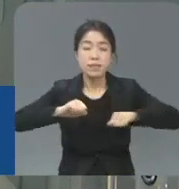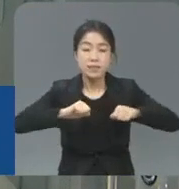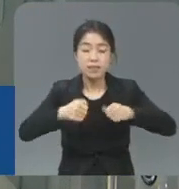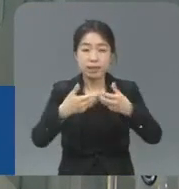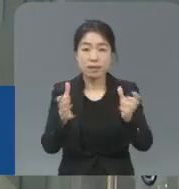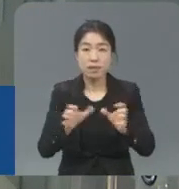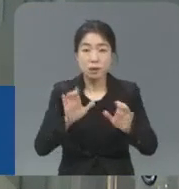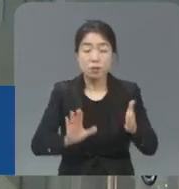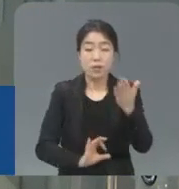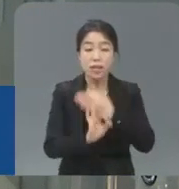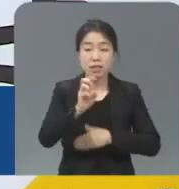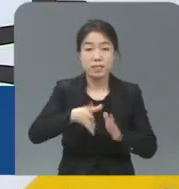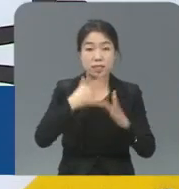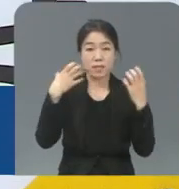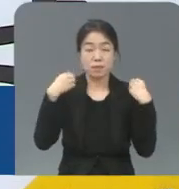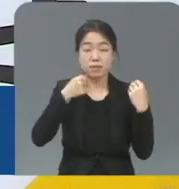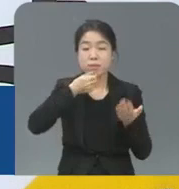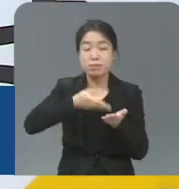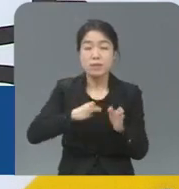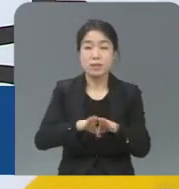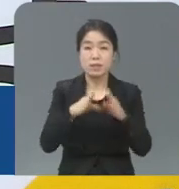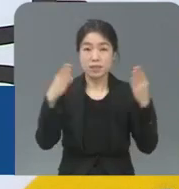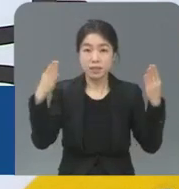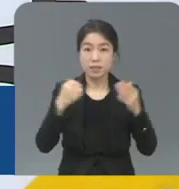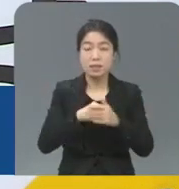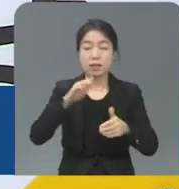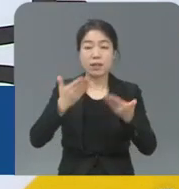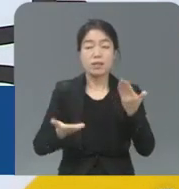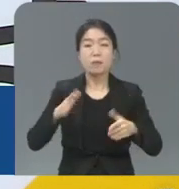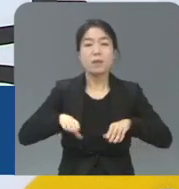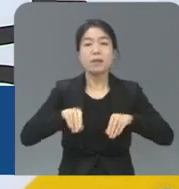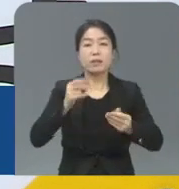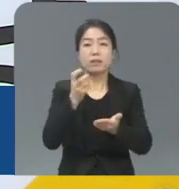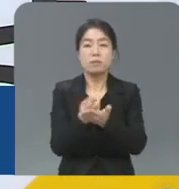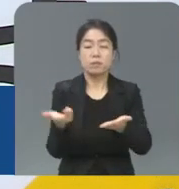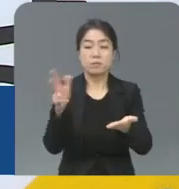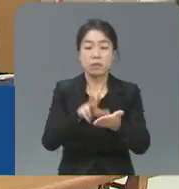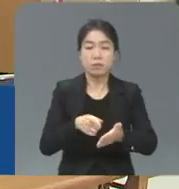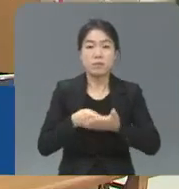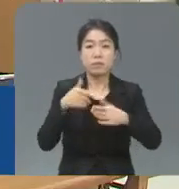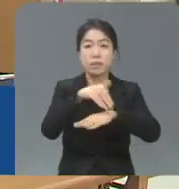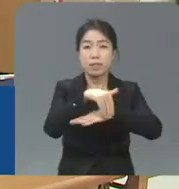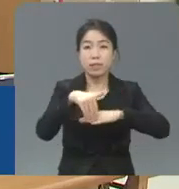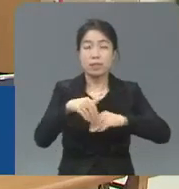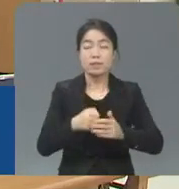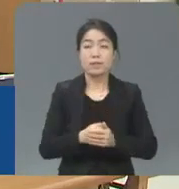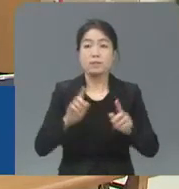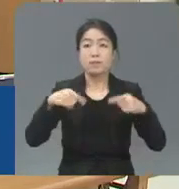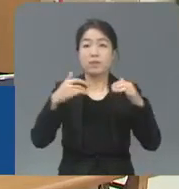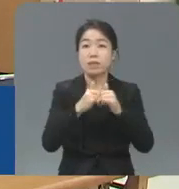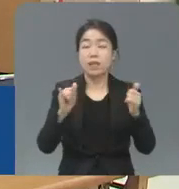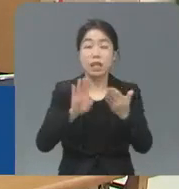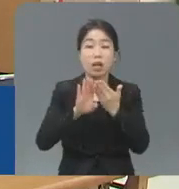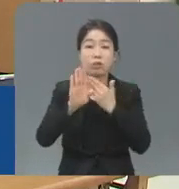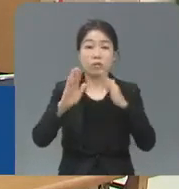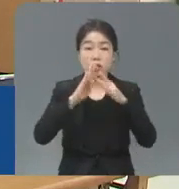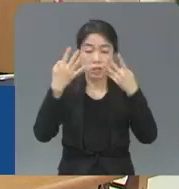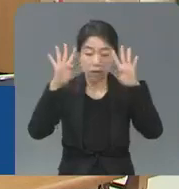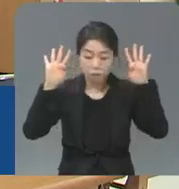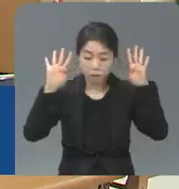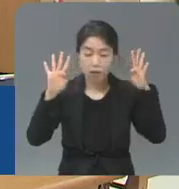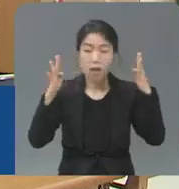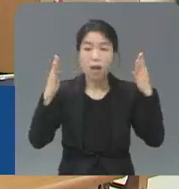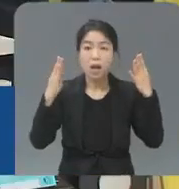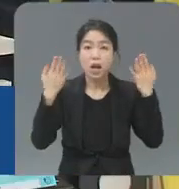오전 광주시청 앞에서 기자회견을 열고 차별금지법 제정을 촉구할 예정입니다. 참가자들은 이후 전남대 후문으로